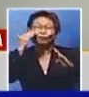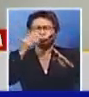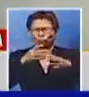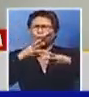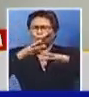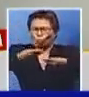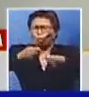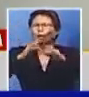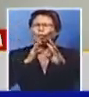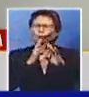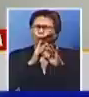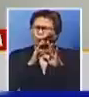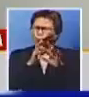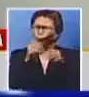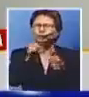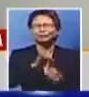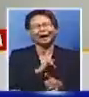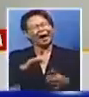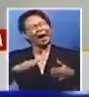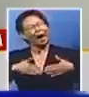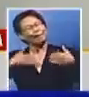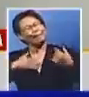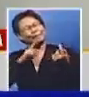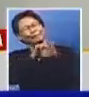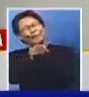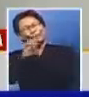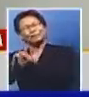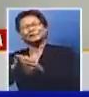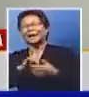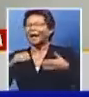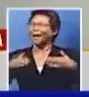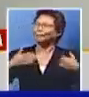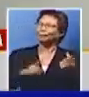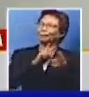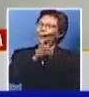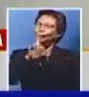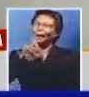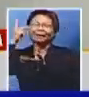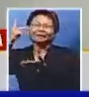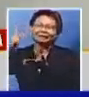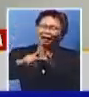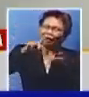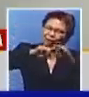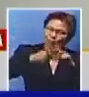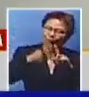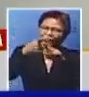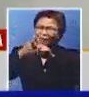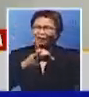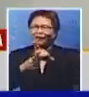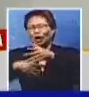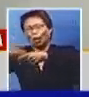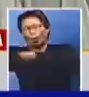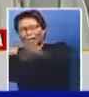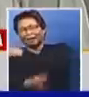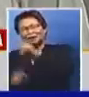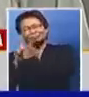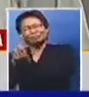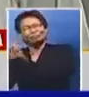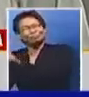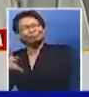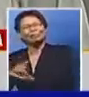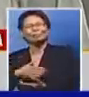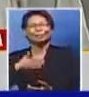saya senang sekali bertemu, berkenal teman-teman banyak dari luar negeri.